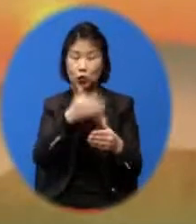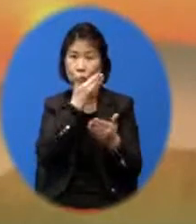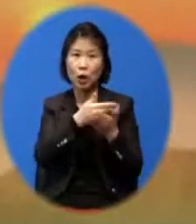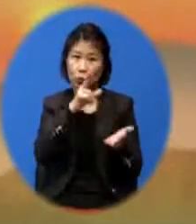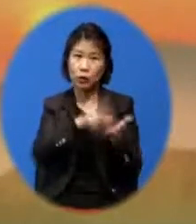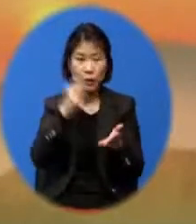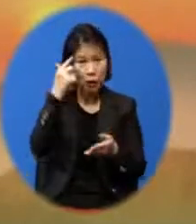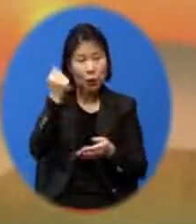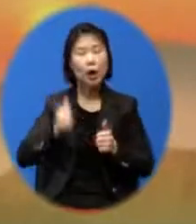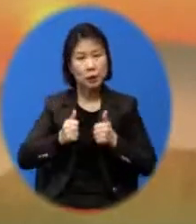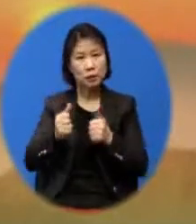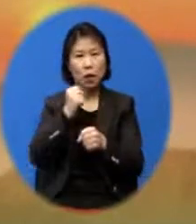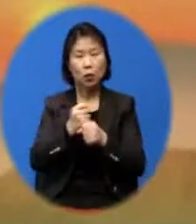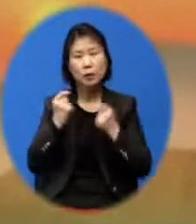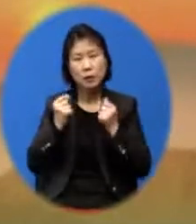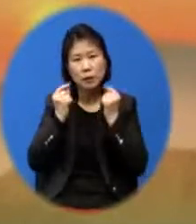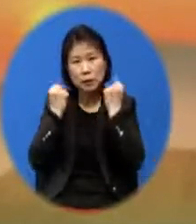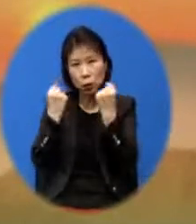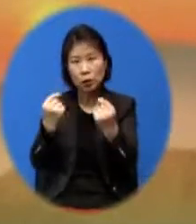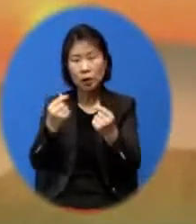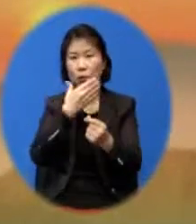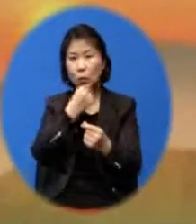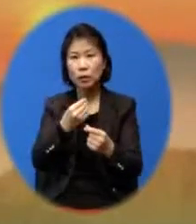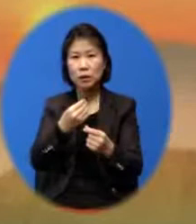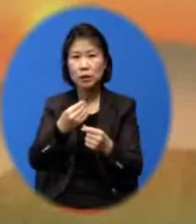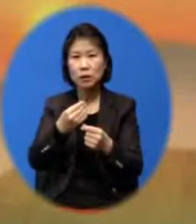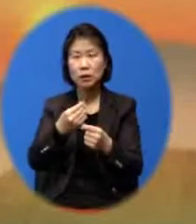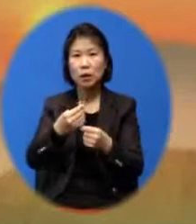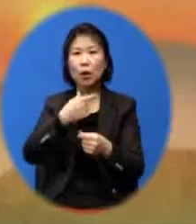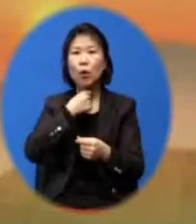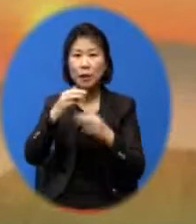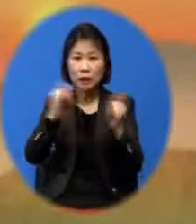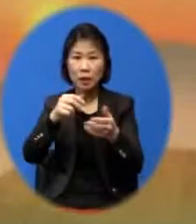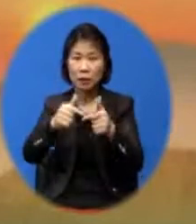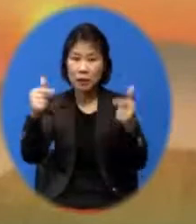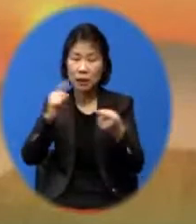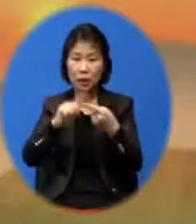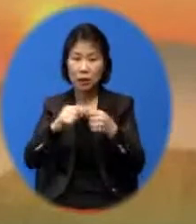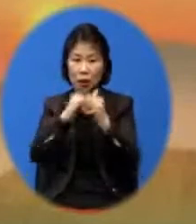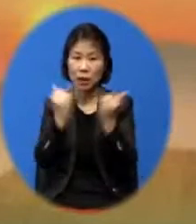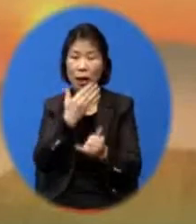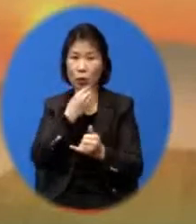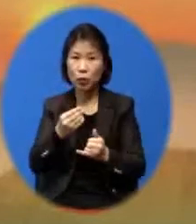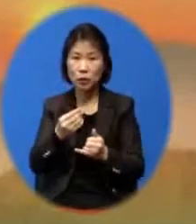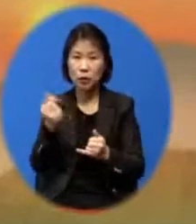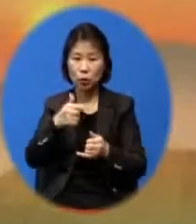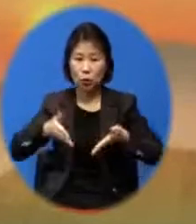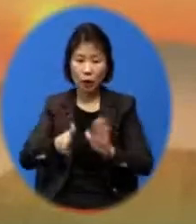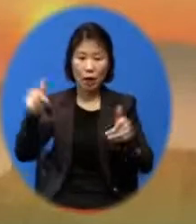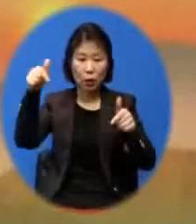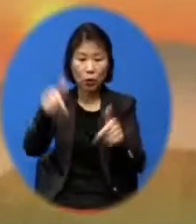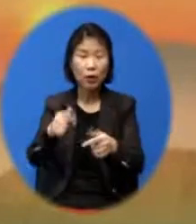열심히 추진하고 있습니다. 지속적인 복지 재정, 수요 증가에 대응하기 위해 사회복지, 저출산 고령화